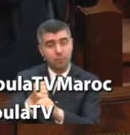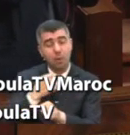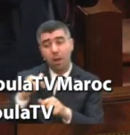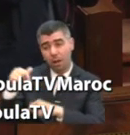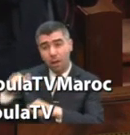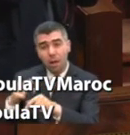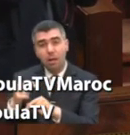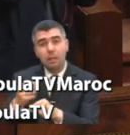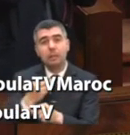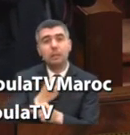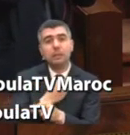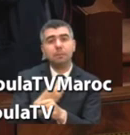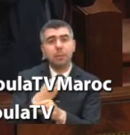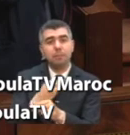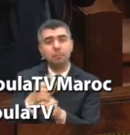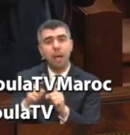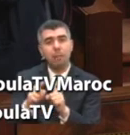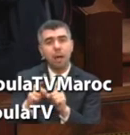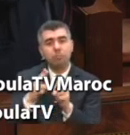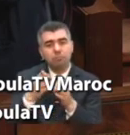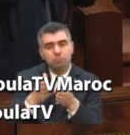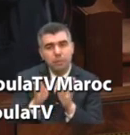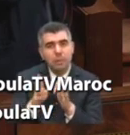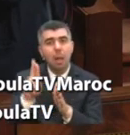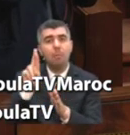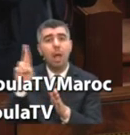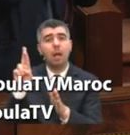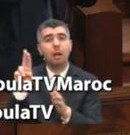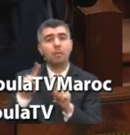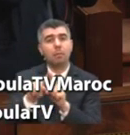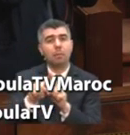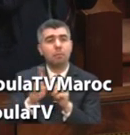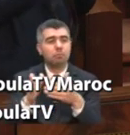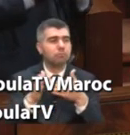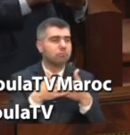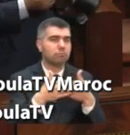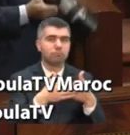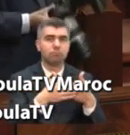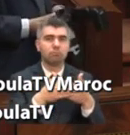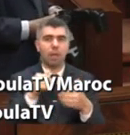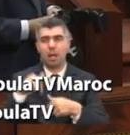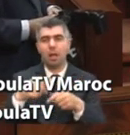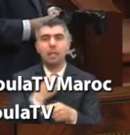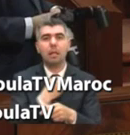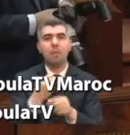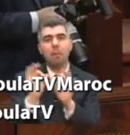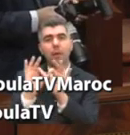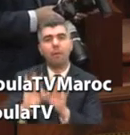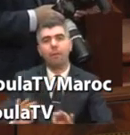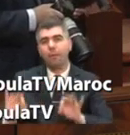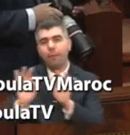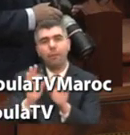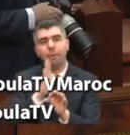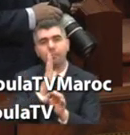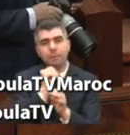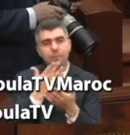هناك مستشفيات تم تدشينها من طرف جلالة الملك لكنها موصدة لعدم وجود الأطر الطبية والأطر